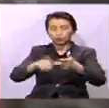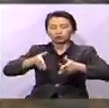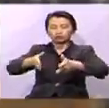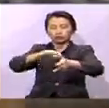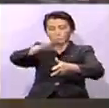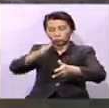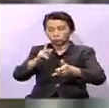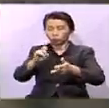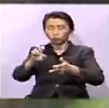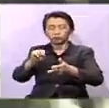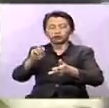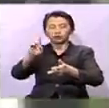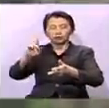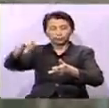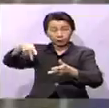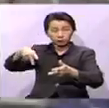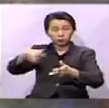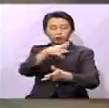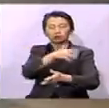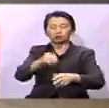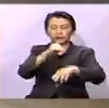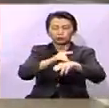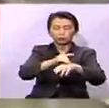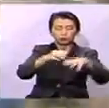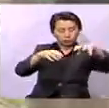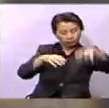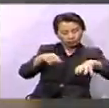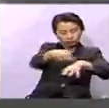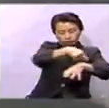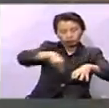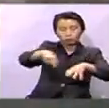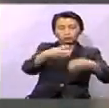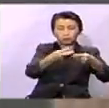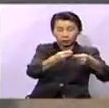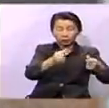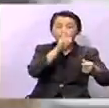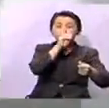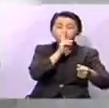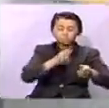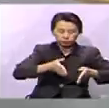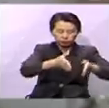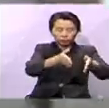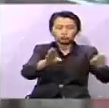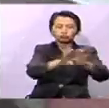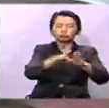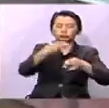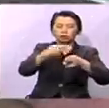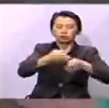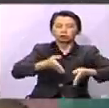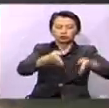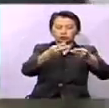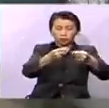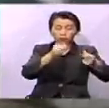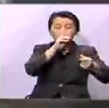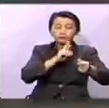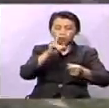Bangu Kulim Rantau Panjang. Sementara itu di jajahan Tanah Merah, jalan yang ditutup ialah Jalan Tanah